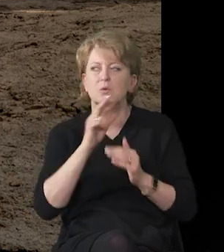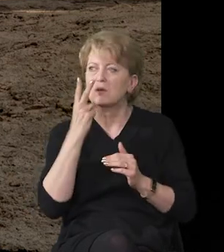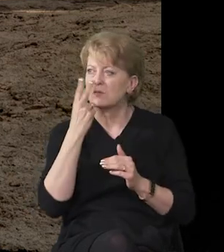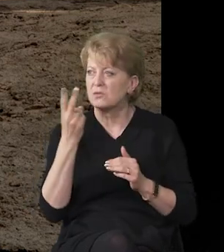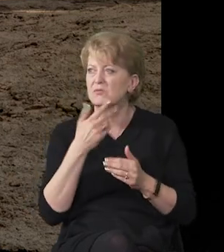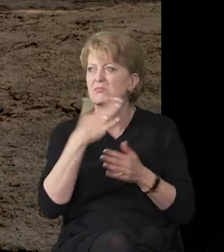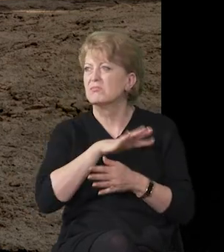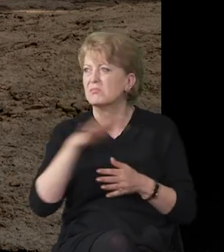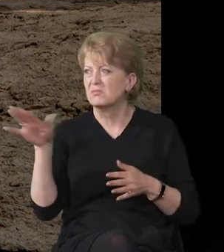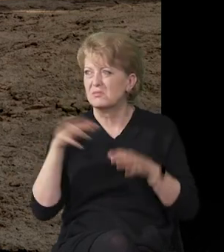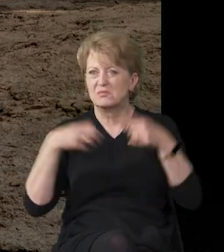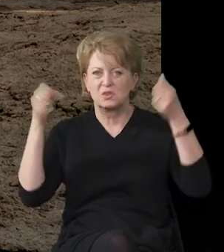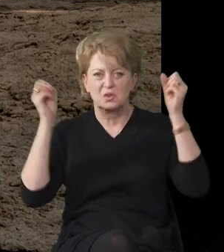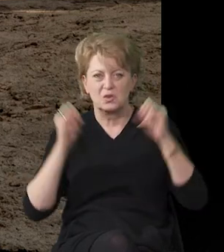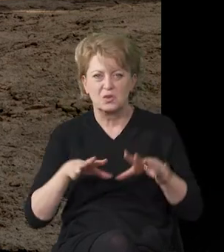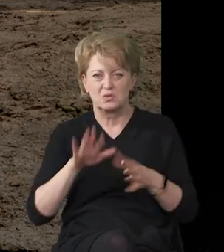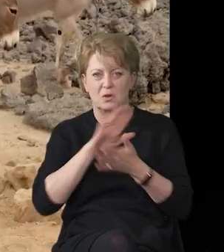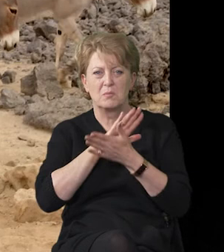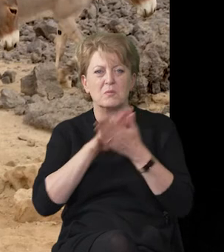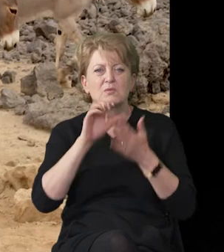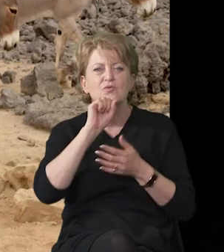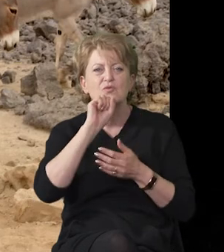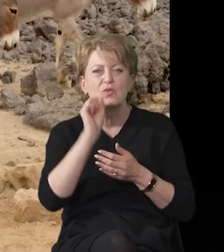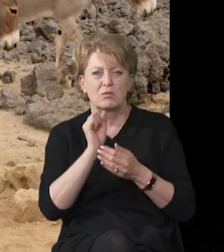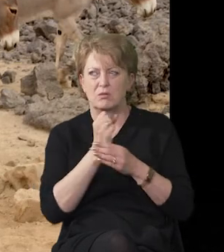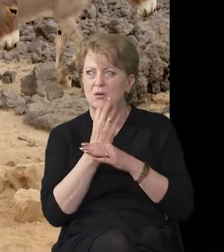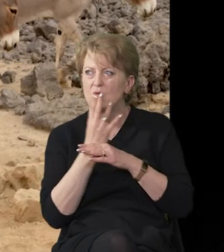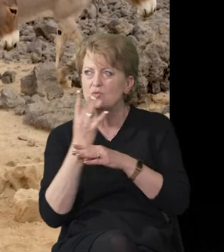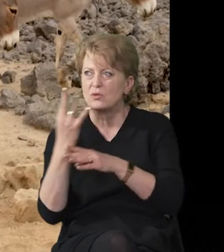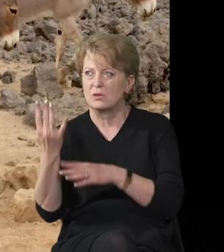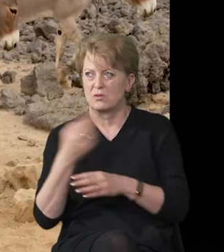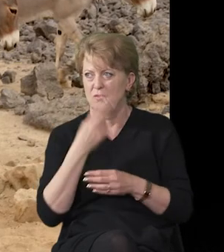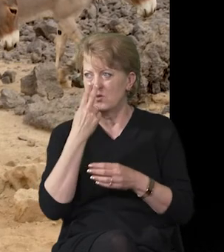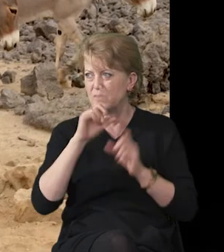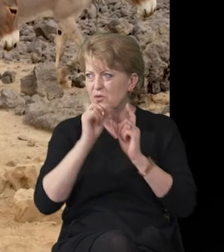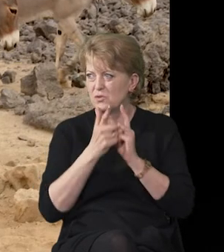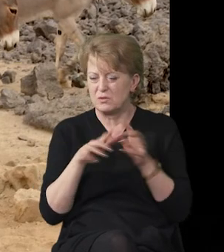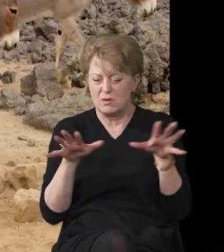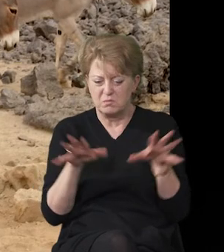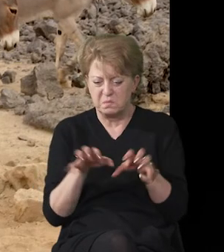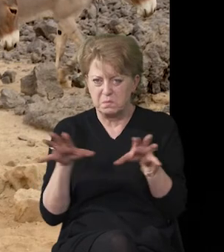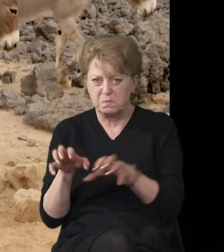roślinności. Pojawiają się jęzory zastygłej lawy bazaltowej i wydawało się, że w tym